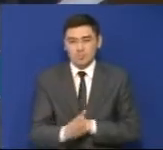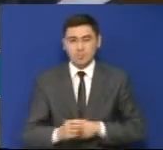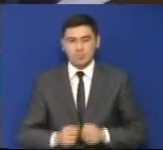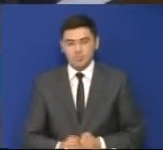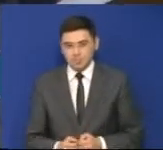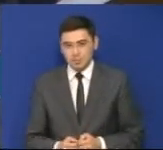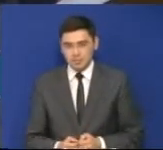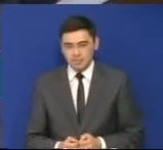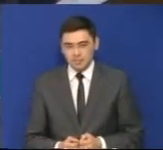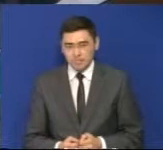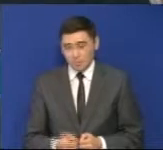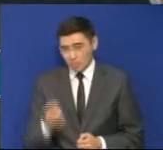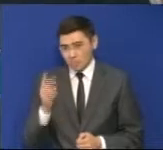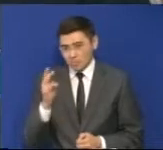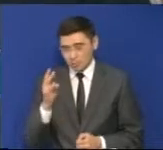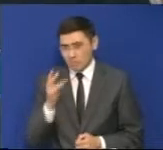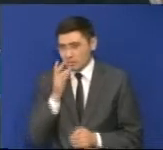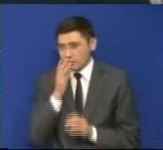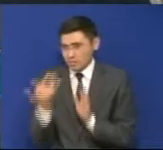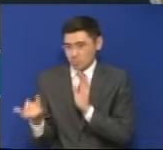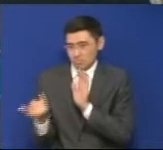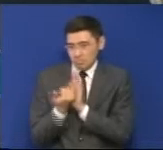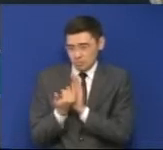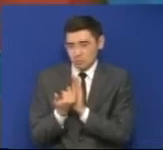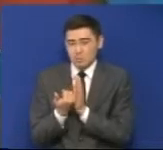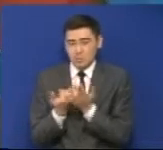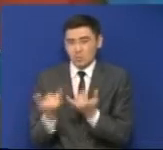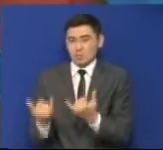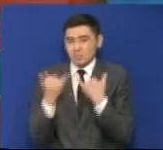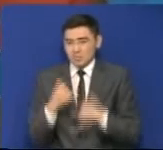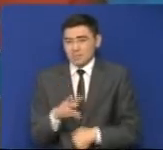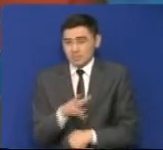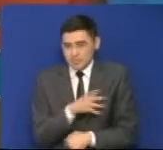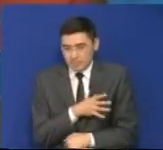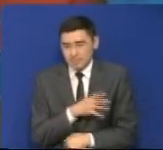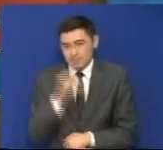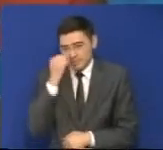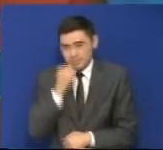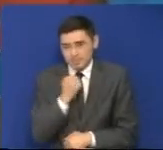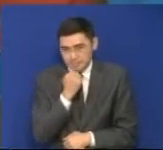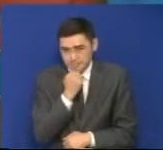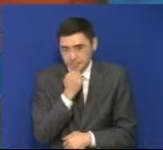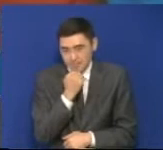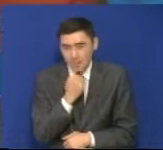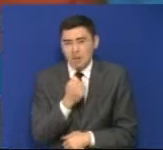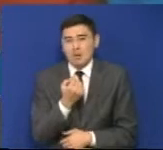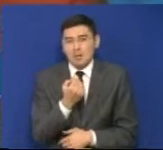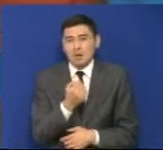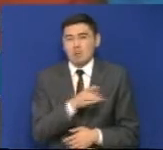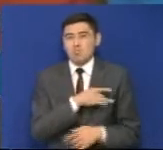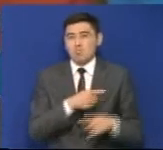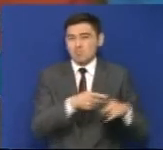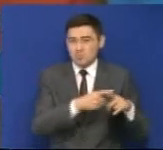Спасибо, Нұрсұлтан Назарбаев, что нашли время. Вы нам Тарихтың өзі Қазақстан, Ресей және Беларусь республикасының